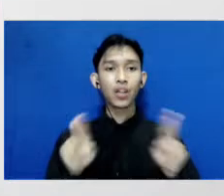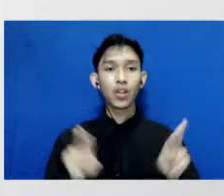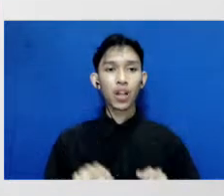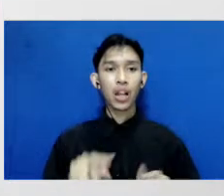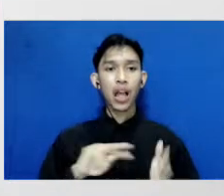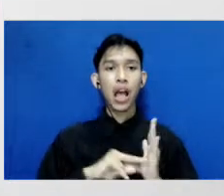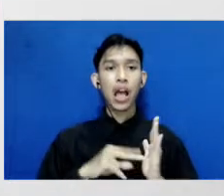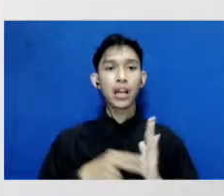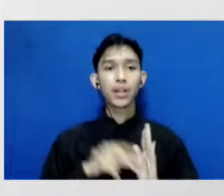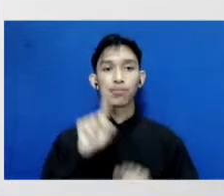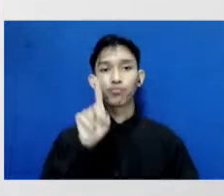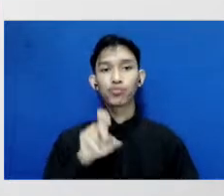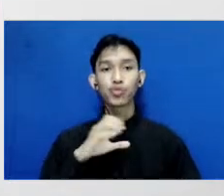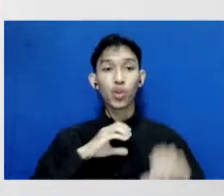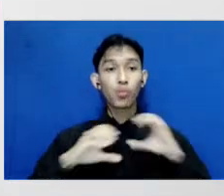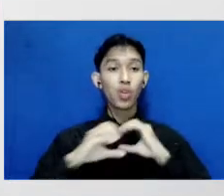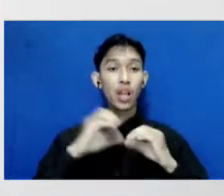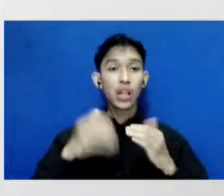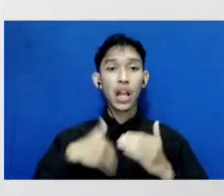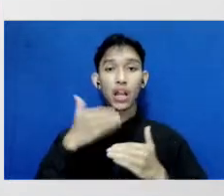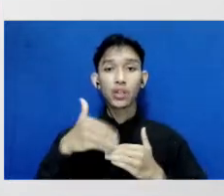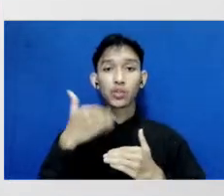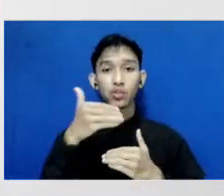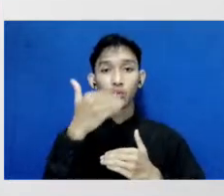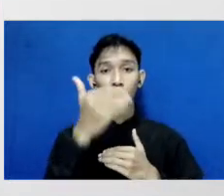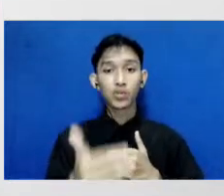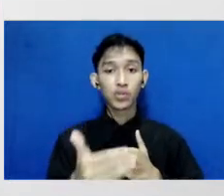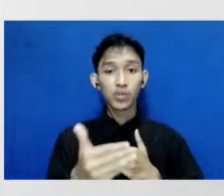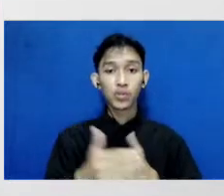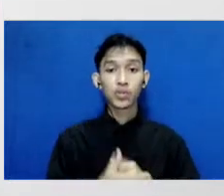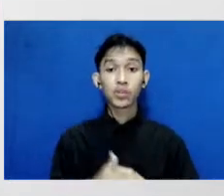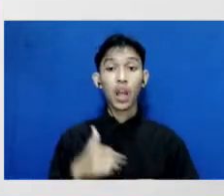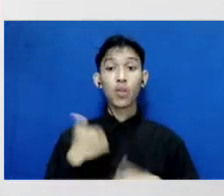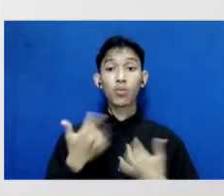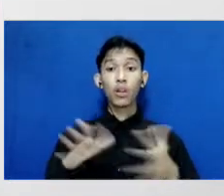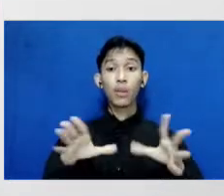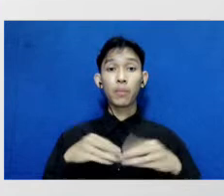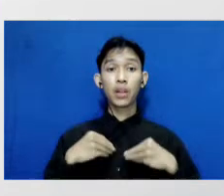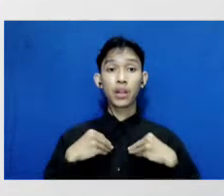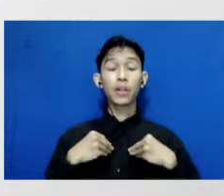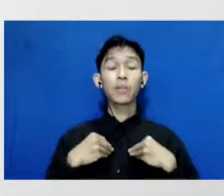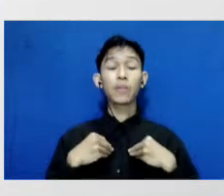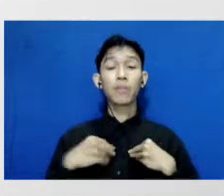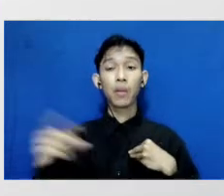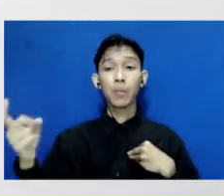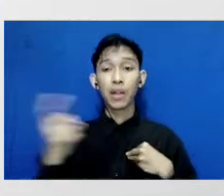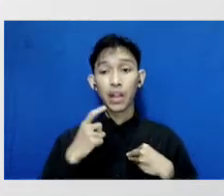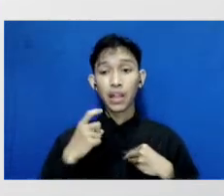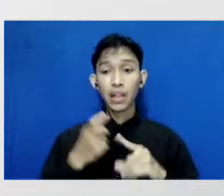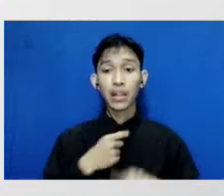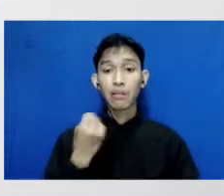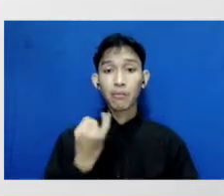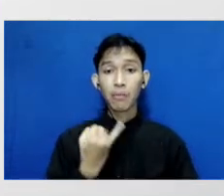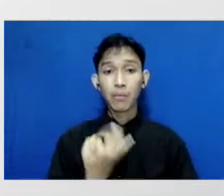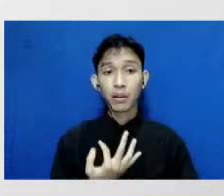komunikasi lanjutan begitu. Saya sudah menerima pertanyaan dari